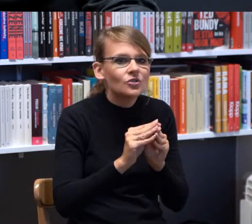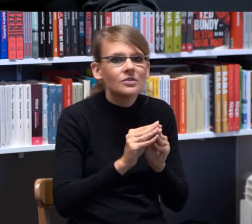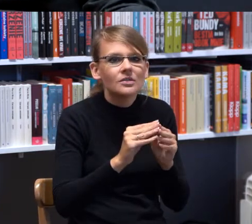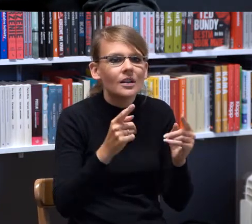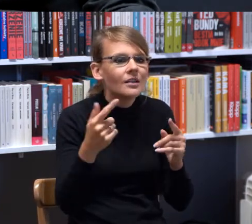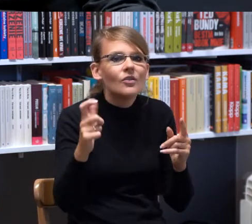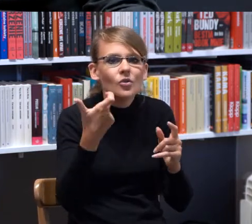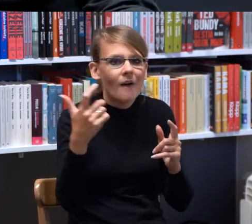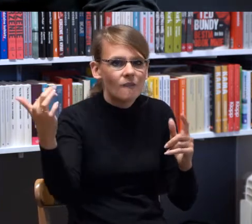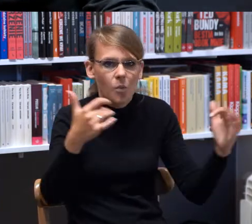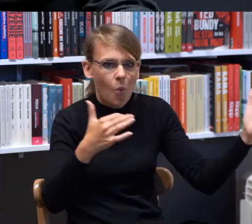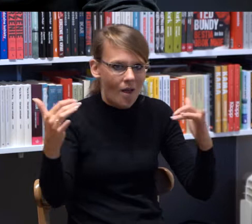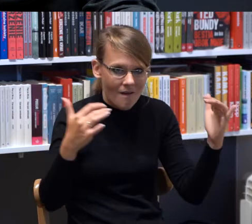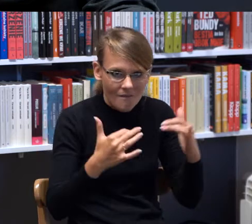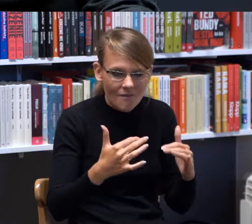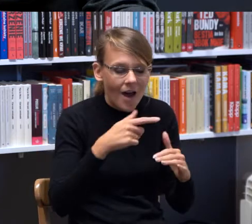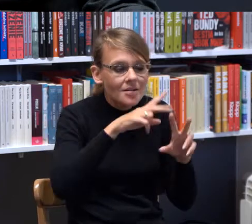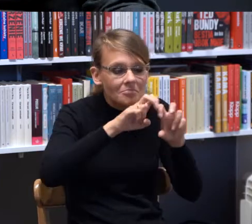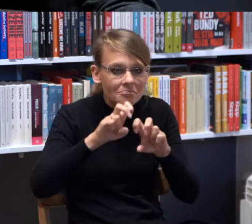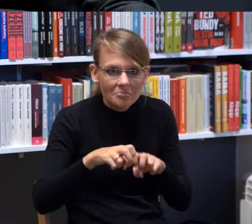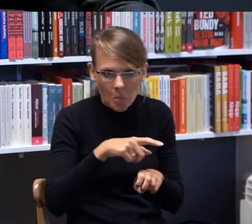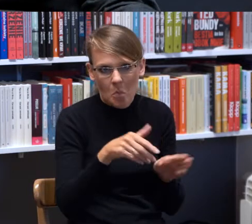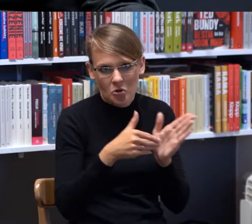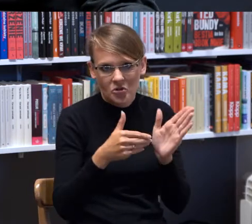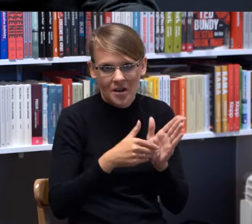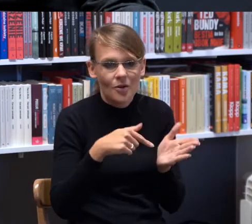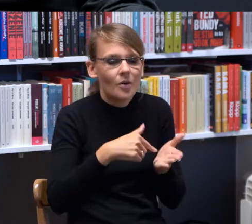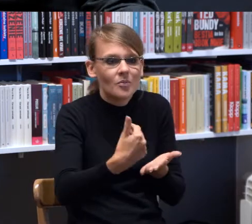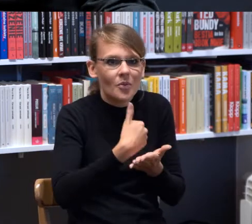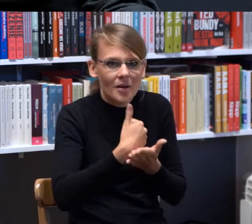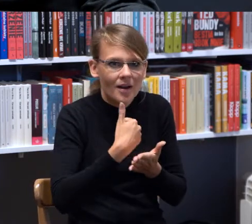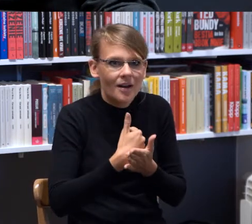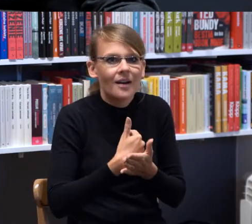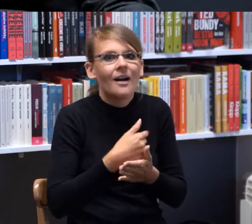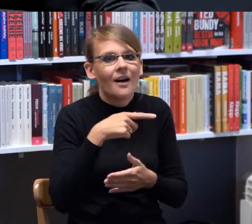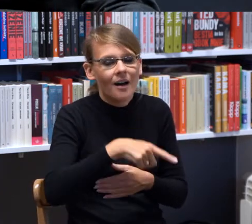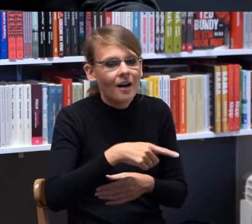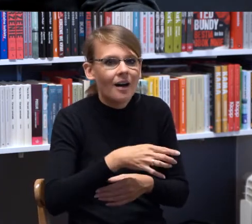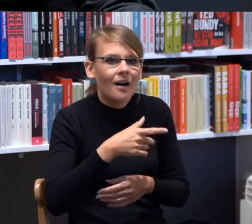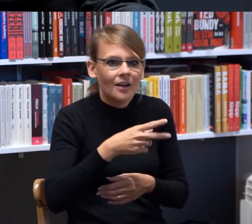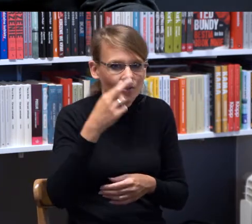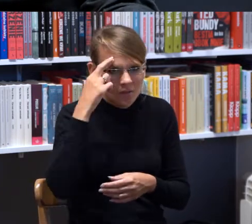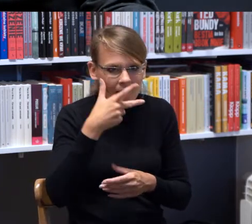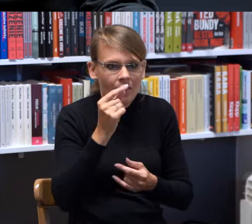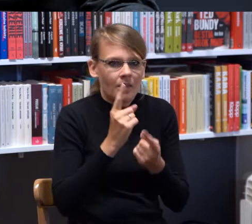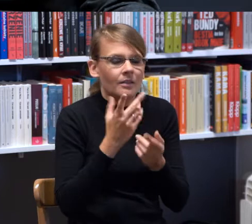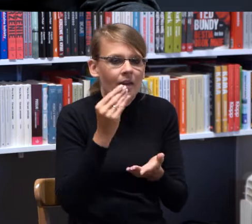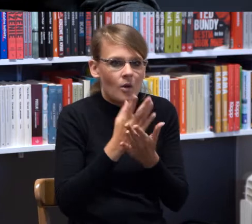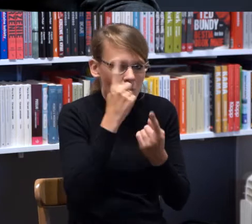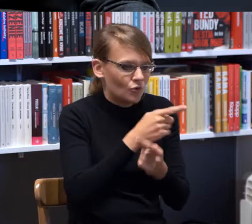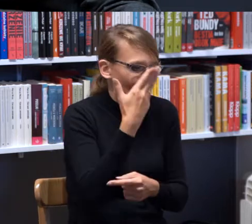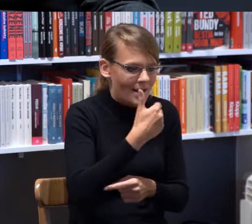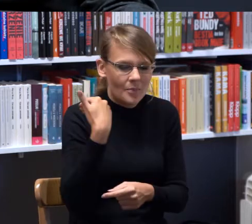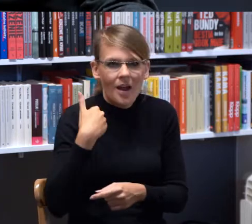które nami targają, ona jest przydatna, bo pozwala nam wyjść ze strefy tego, co jest czarne i białe. Tego, co Olga Tokarczuk nazywa